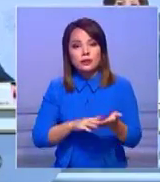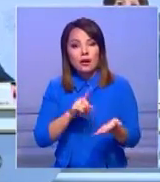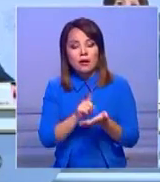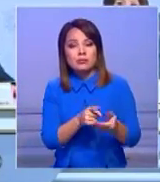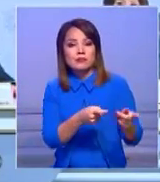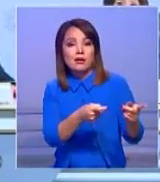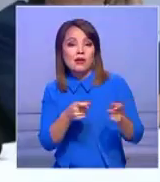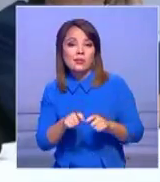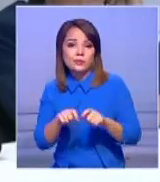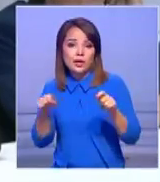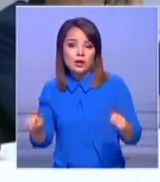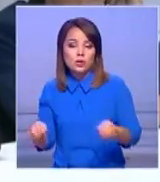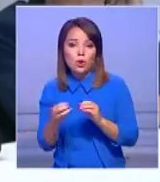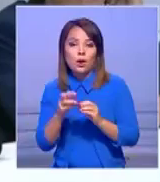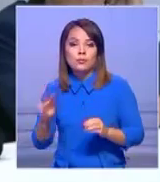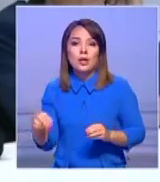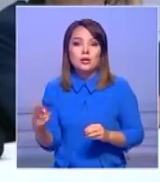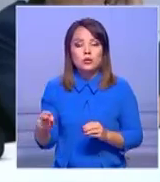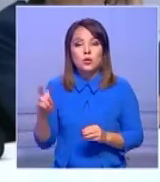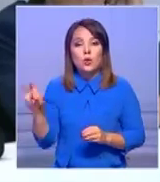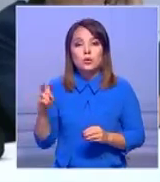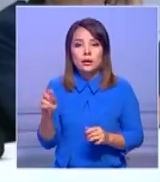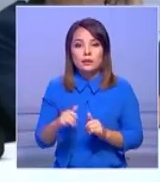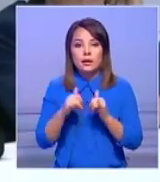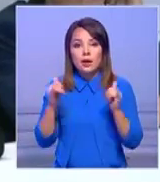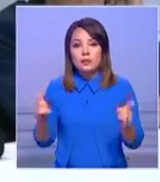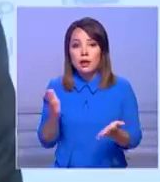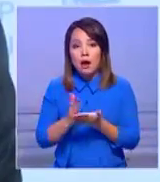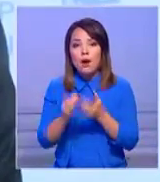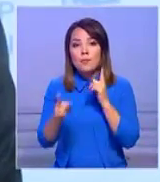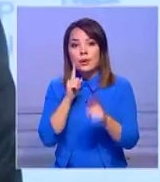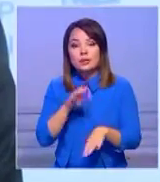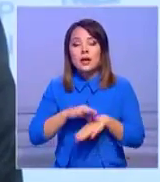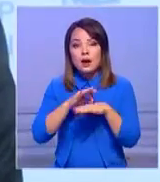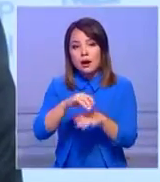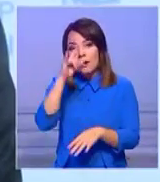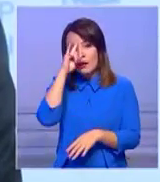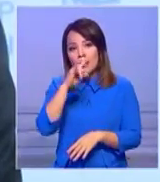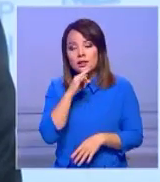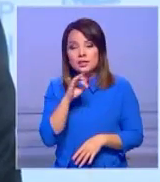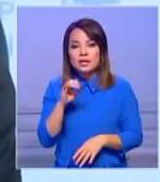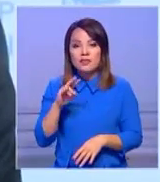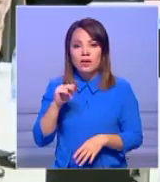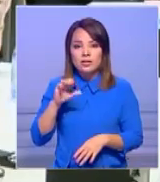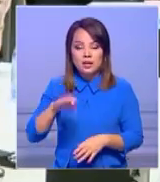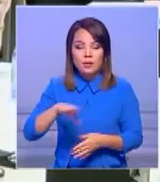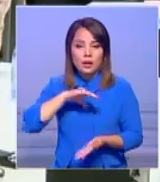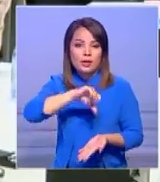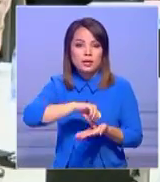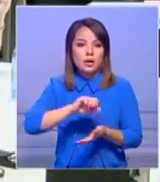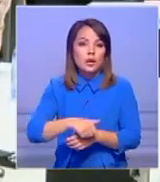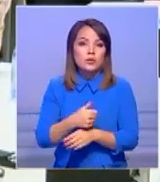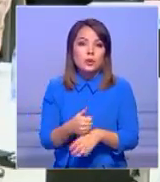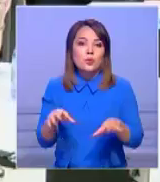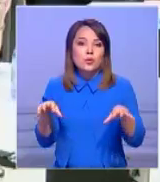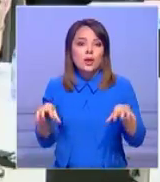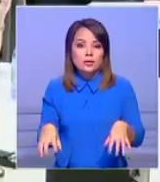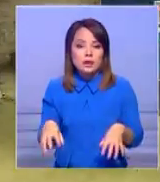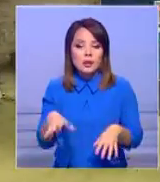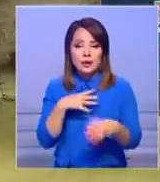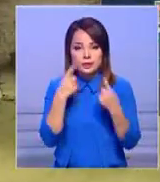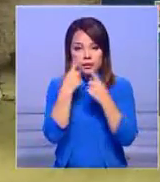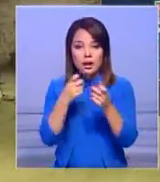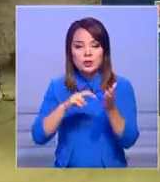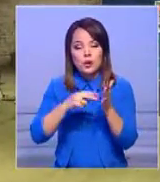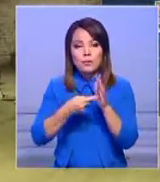дейін бұл көрсеткіш 10 миллиард долларға жетеді. Бүгін брифингте Казнекс Инвест акционерлік қоғамының басқарма төрағасы Бөріспей Жанғоразов